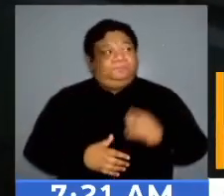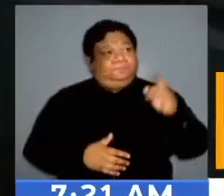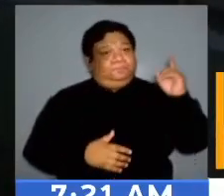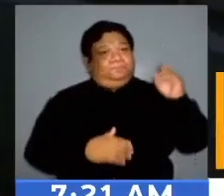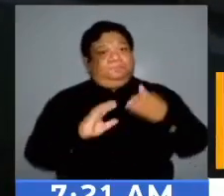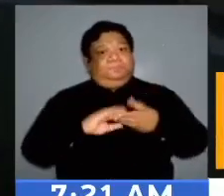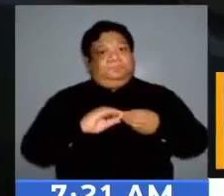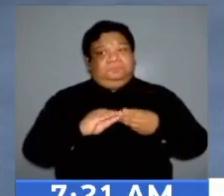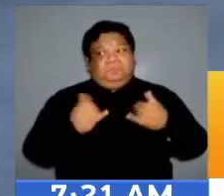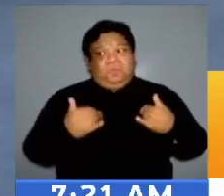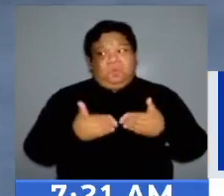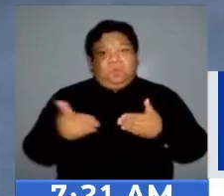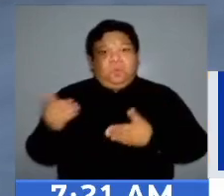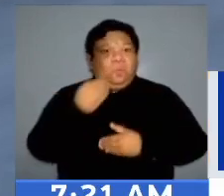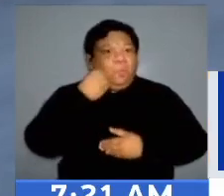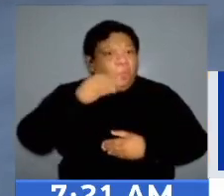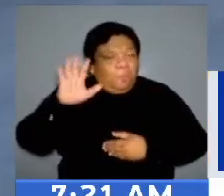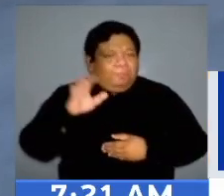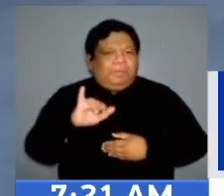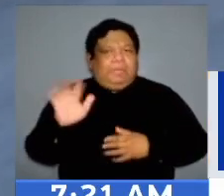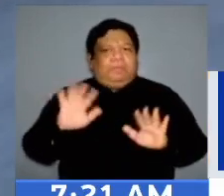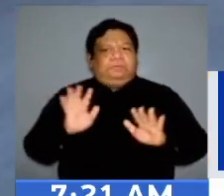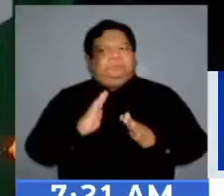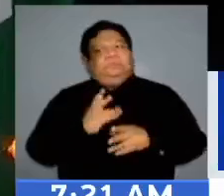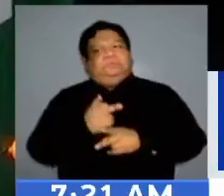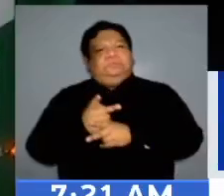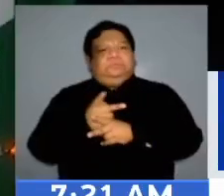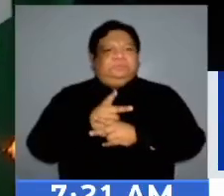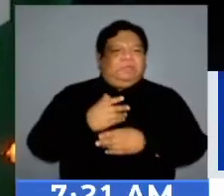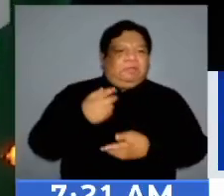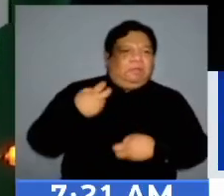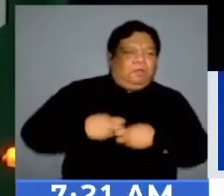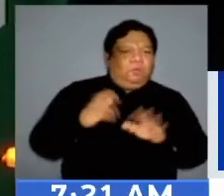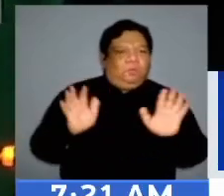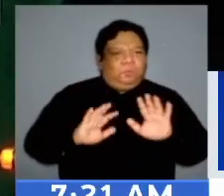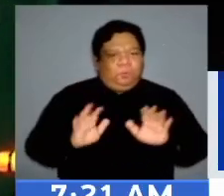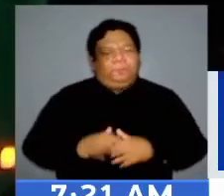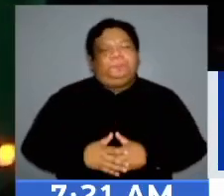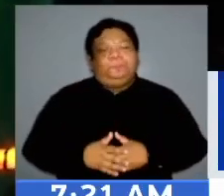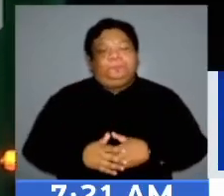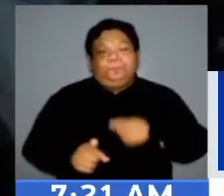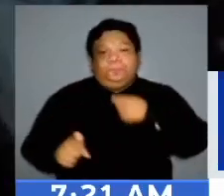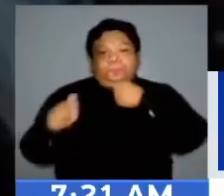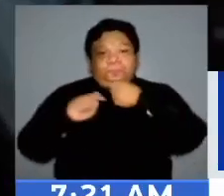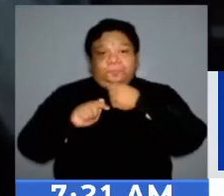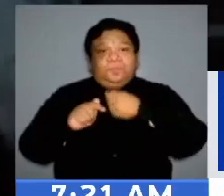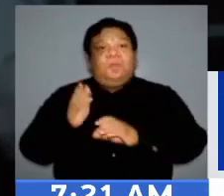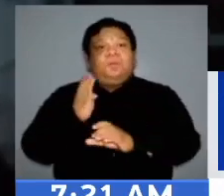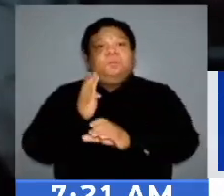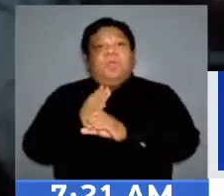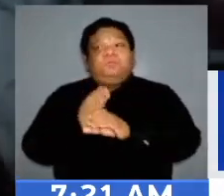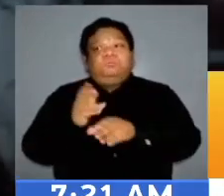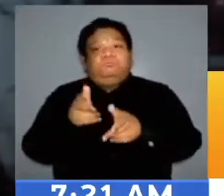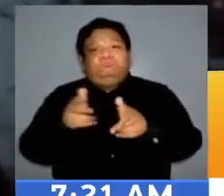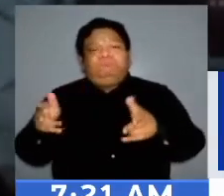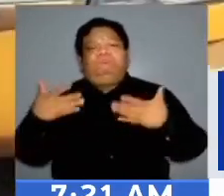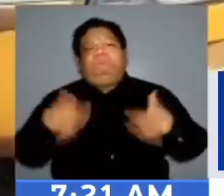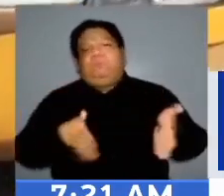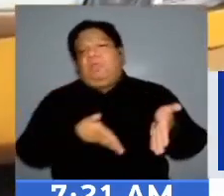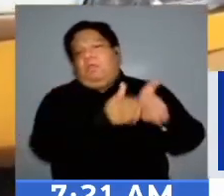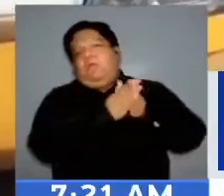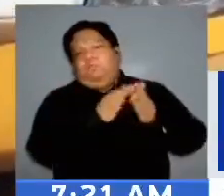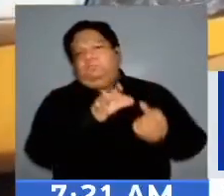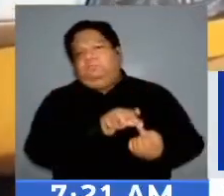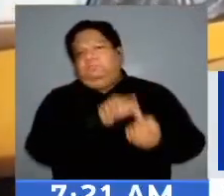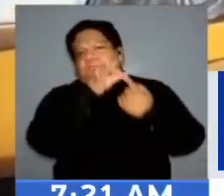hindi kami mahirapan ayon sa pamunuan ng bus terminal Nakakuha na raw sila ng special permit Mula Sa LTFRB Para madagdagan ang